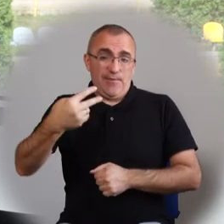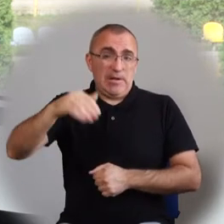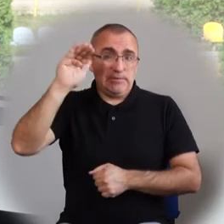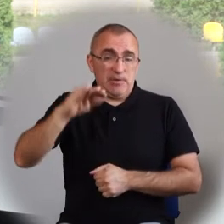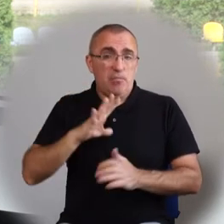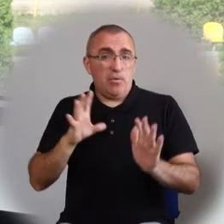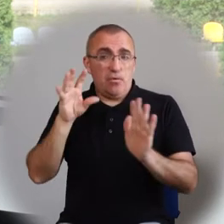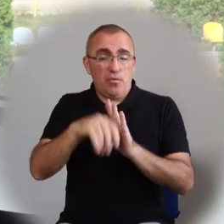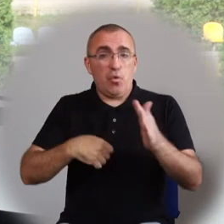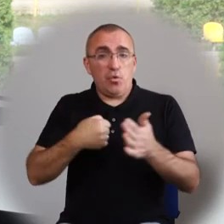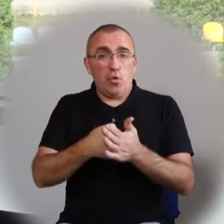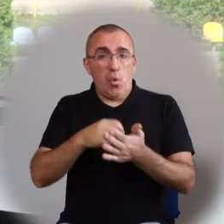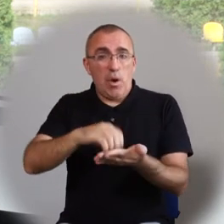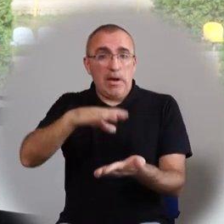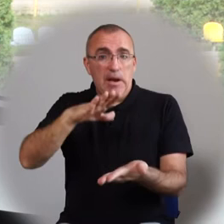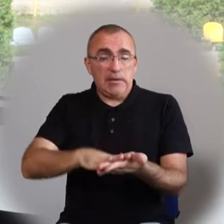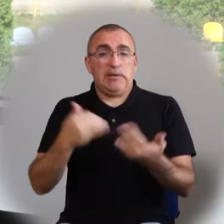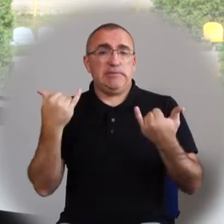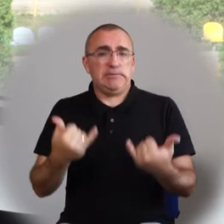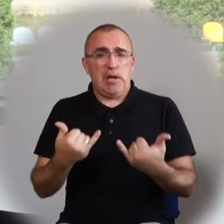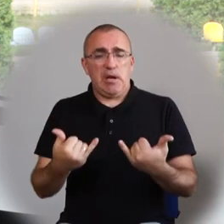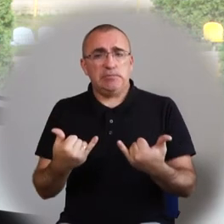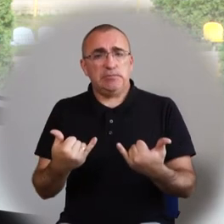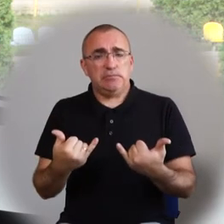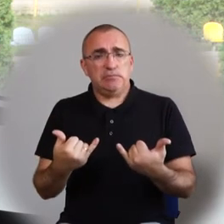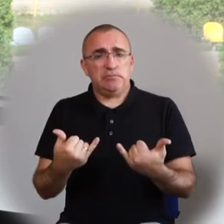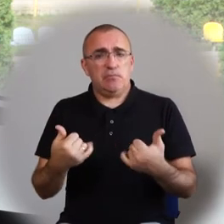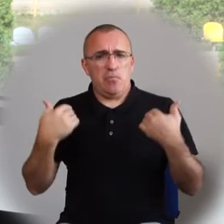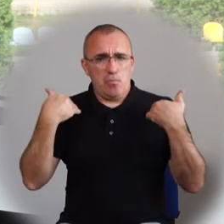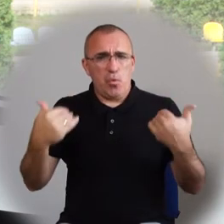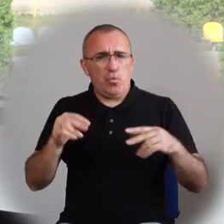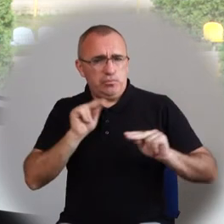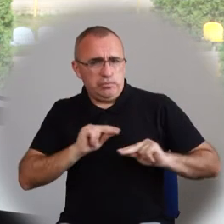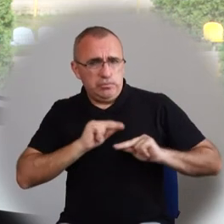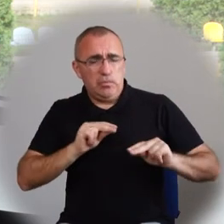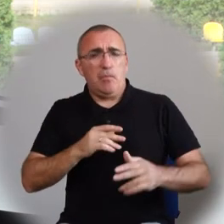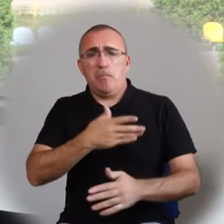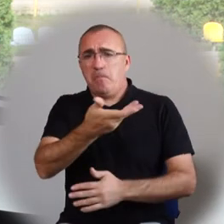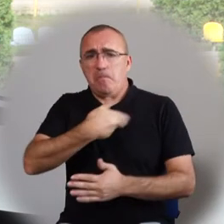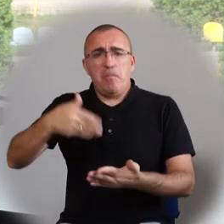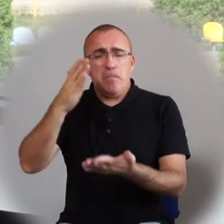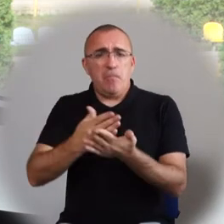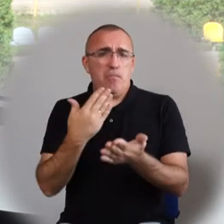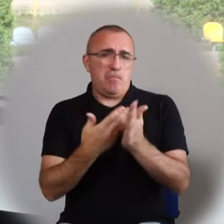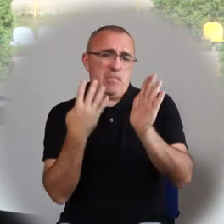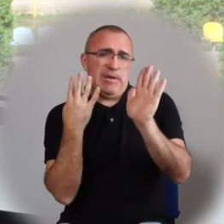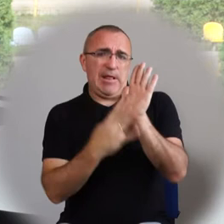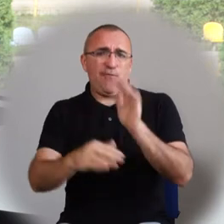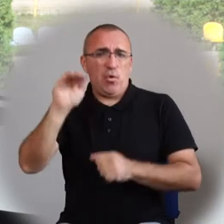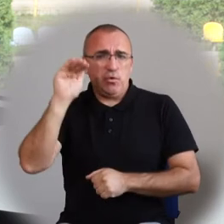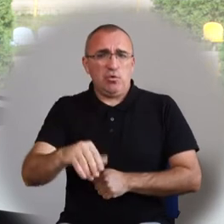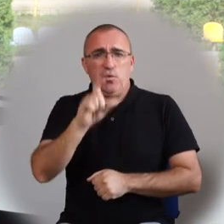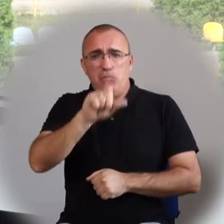близько 20 тисяч було внесено до цього реєстру. Зараз потужно попрацювавши, ми вже маємо